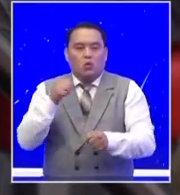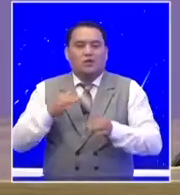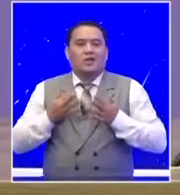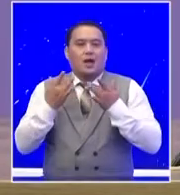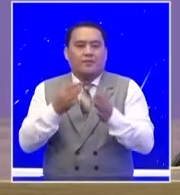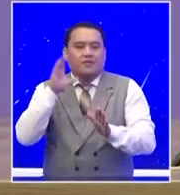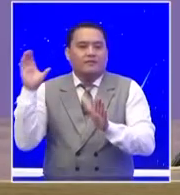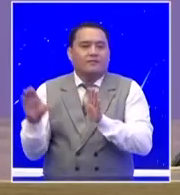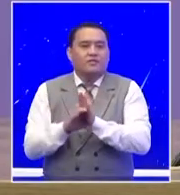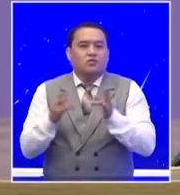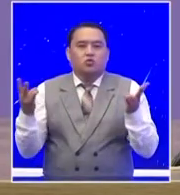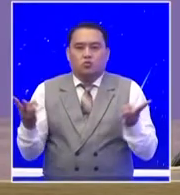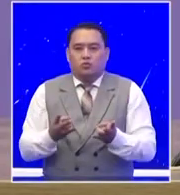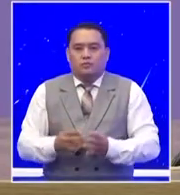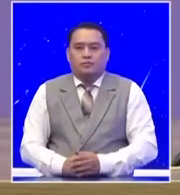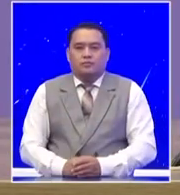требований.